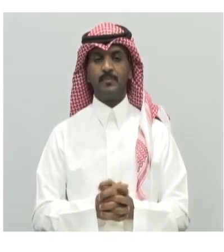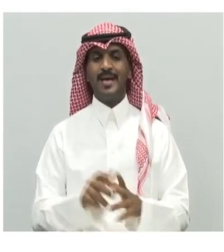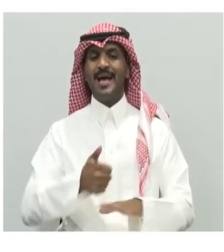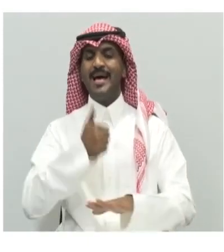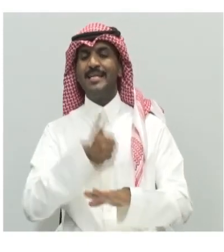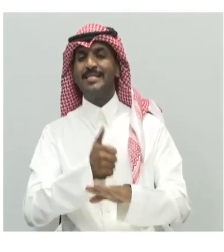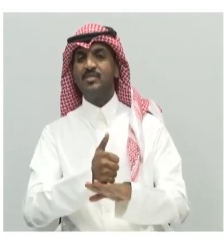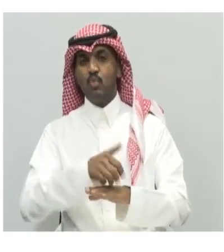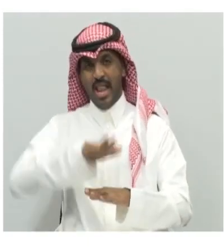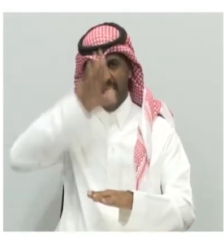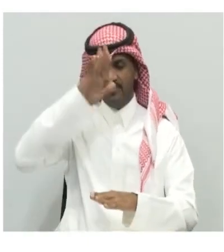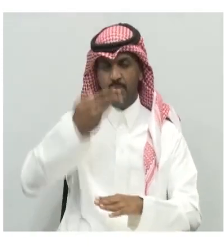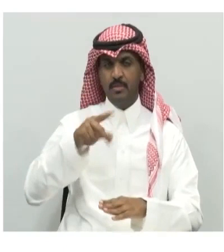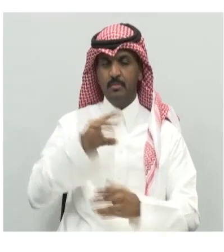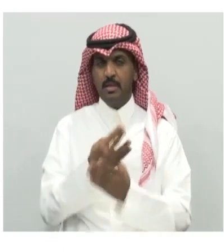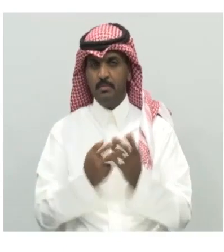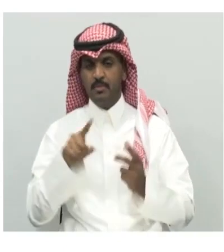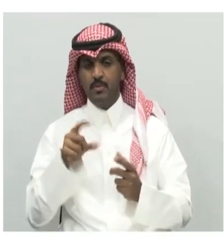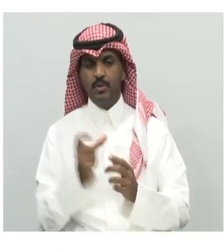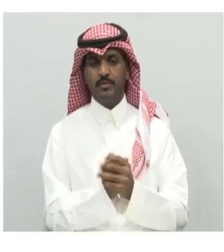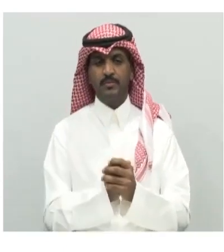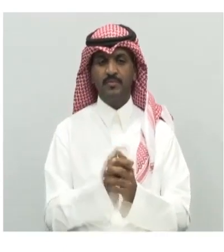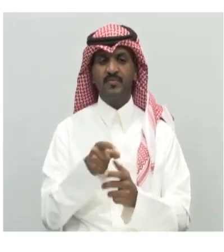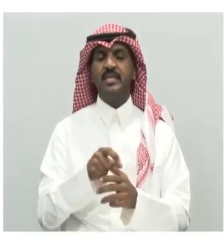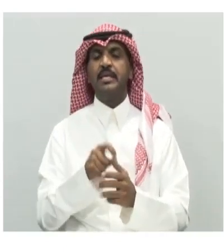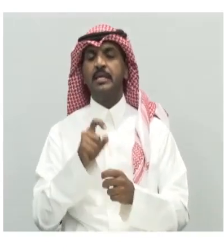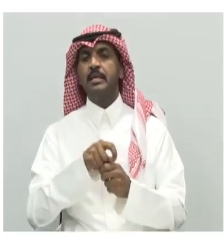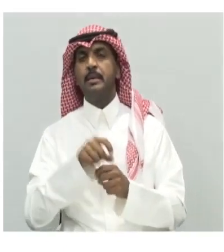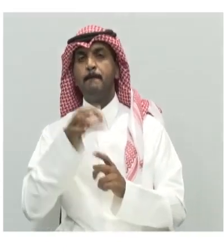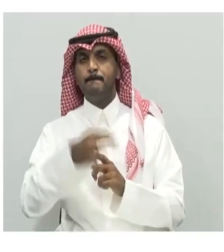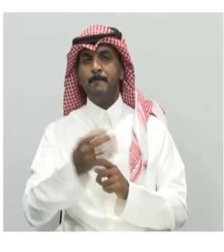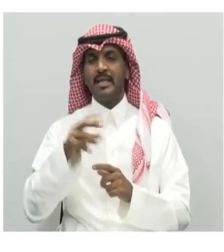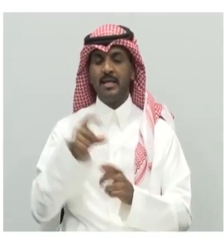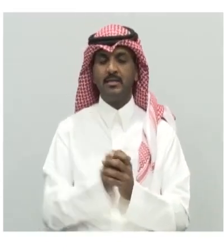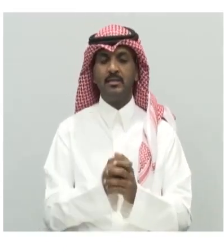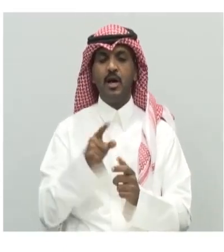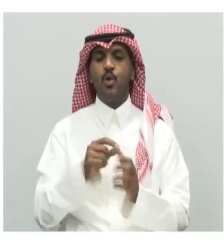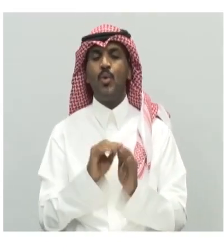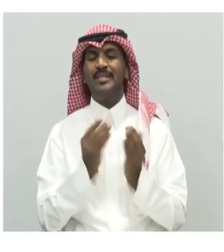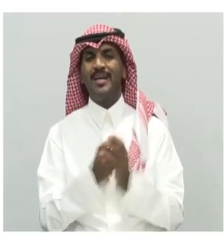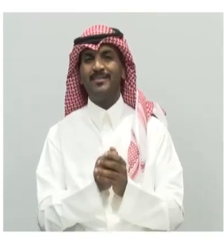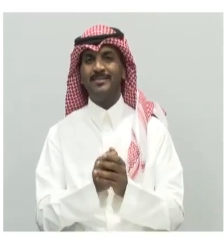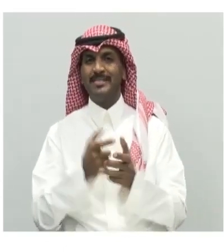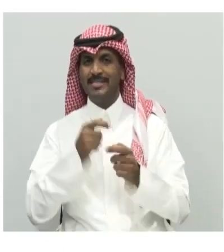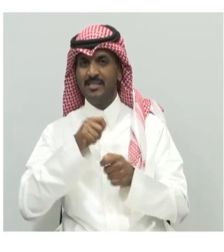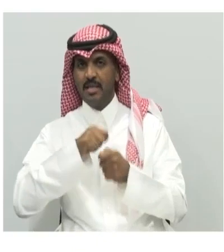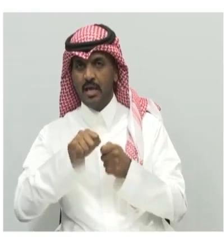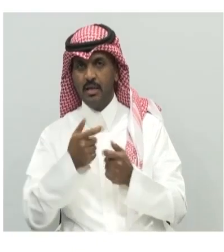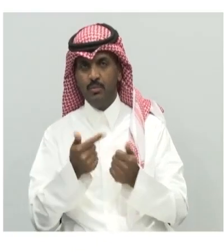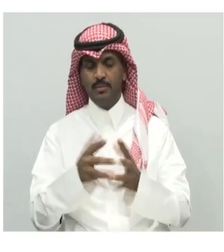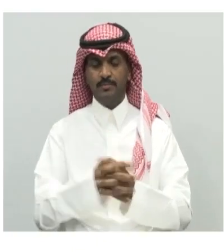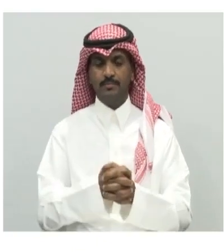اسس الخليفه عبد الملك بن مروان في بغداد اول دار لسك العمله هل هذه